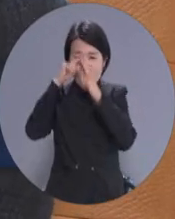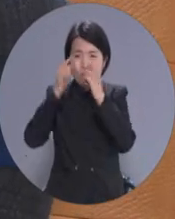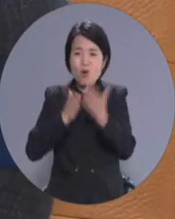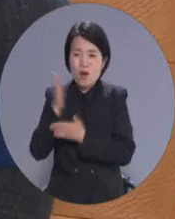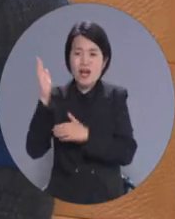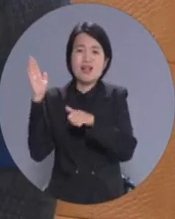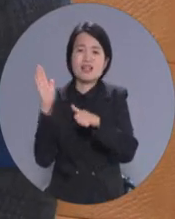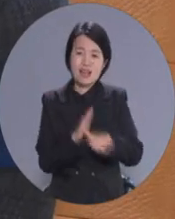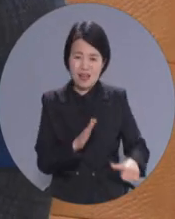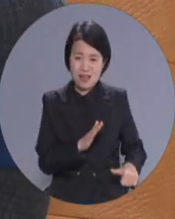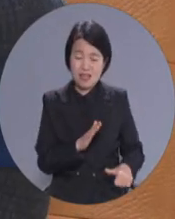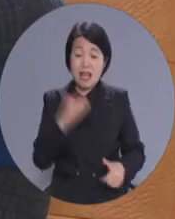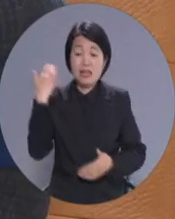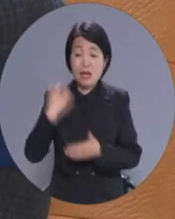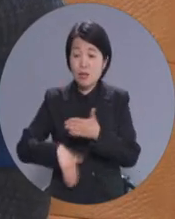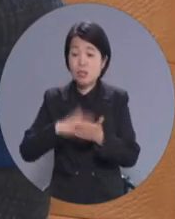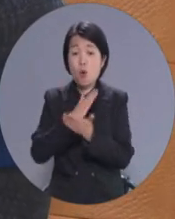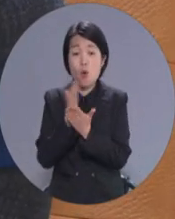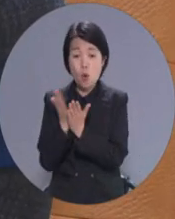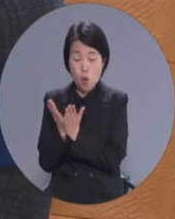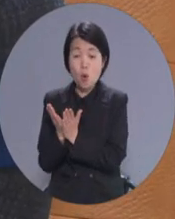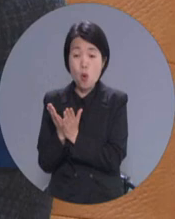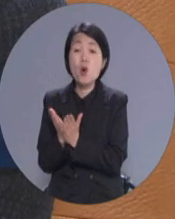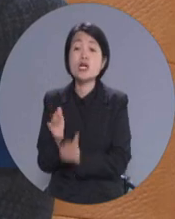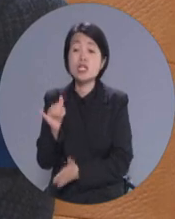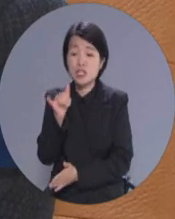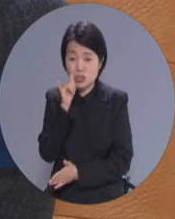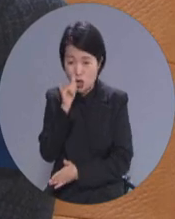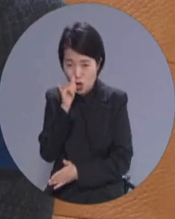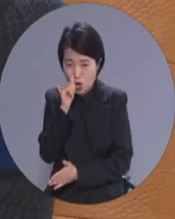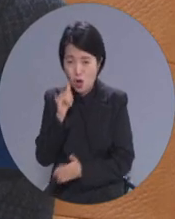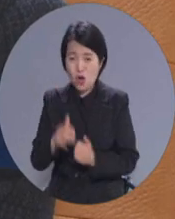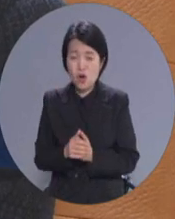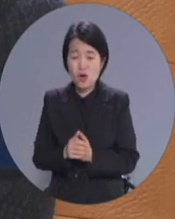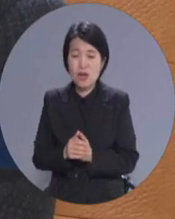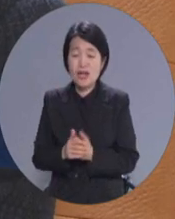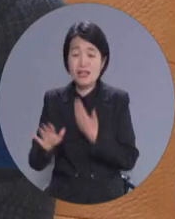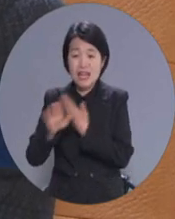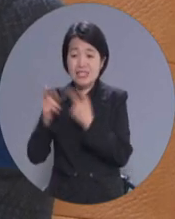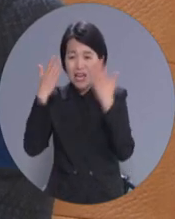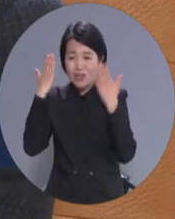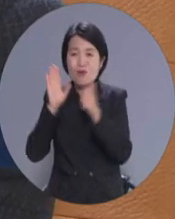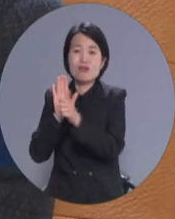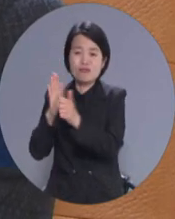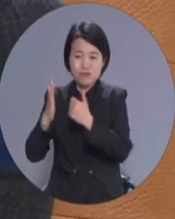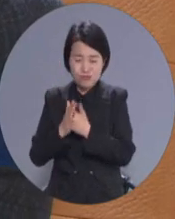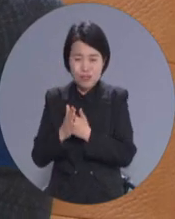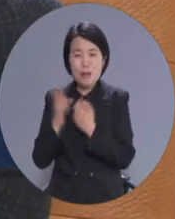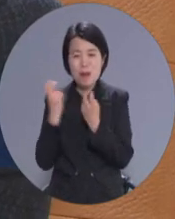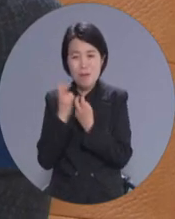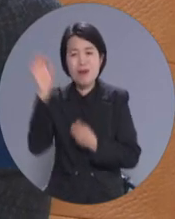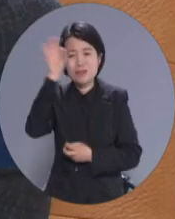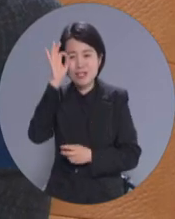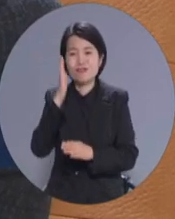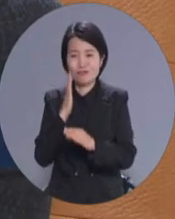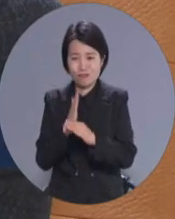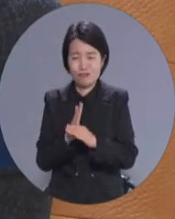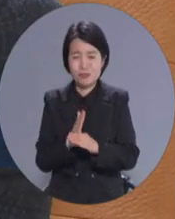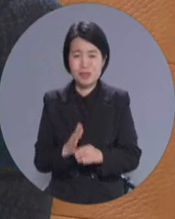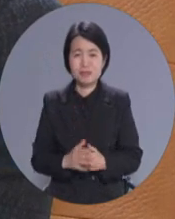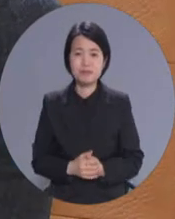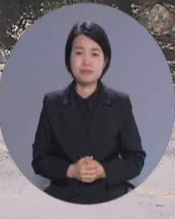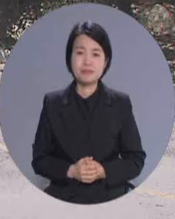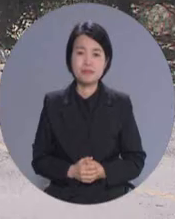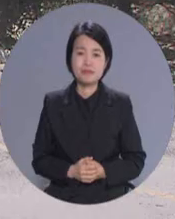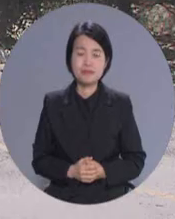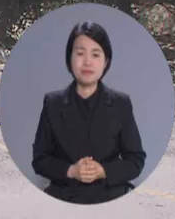간호과는 인증 탈락됐지만 아직도 보건계열 특성화 학과가 다 살아있기 때문에 서로 윈윈할 수 있는 방법을 찾고